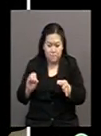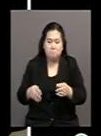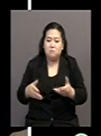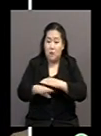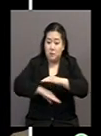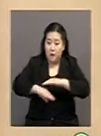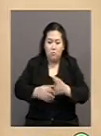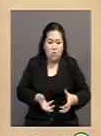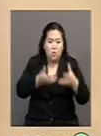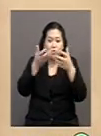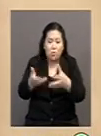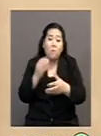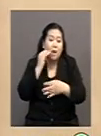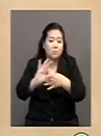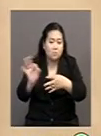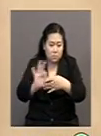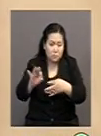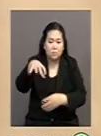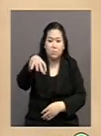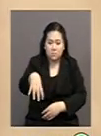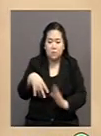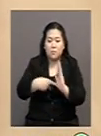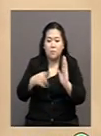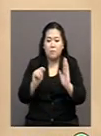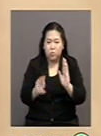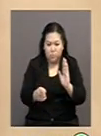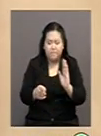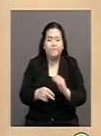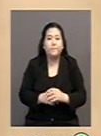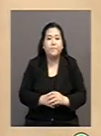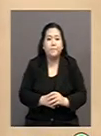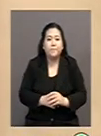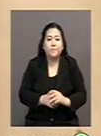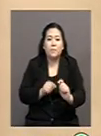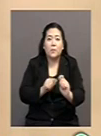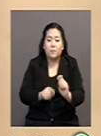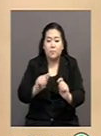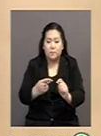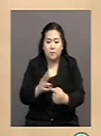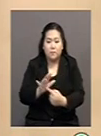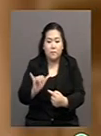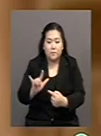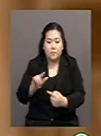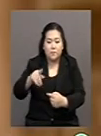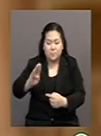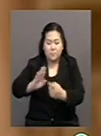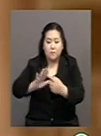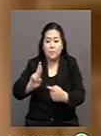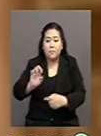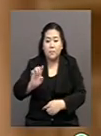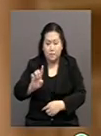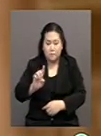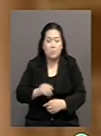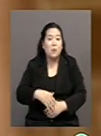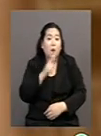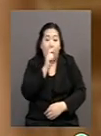ที่อพาร์ตเมนต์แห่งหนึ่งริมถนนรังสิตปทุมธานีตำบลประชาธิปัตย์อำเภอธัญบุรีจังหวัดปทุมธานีนะคะ ครับคือจากการสอ